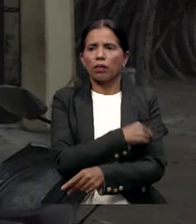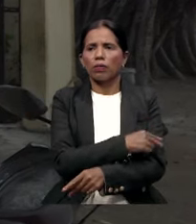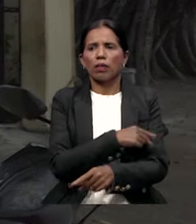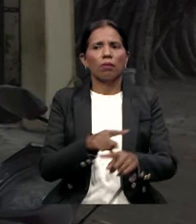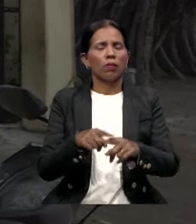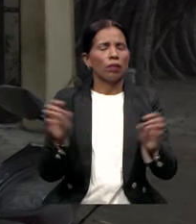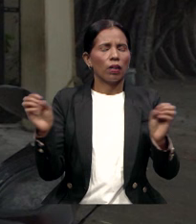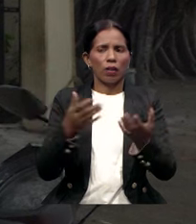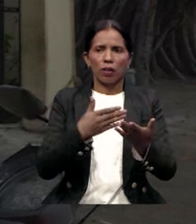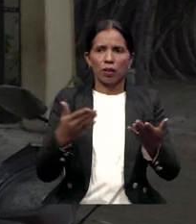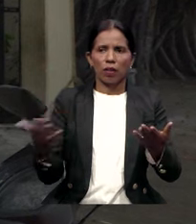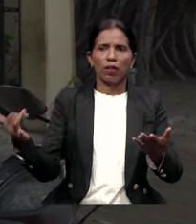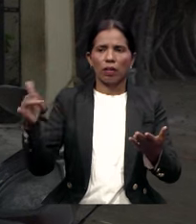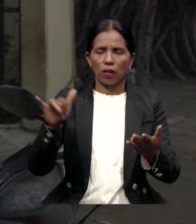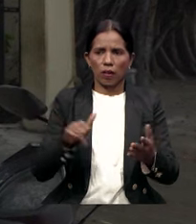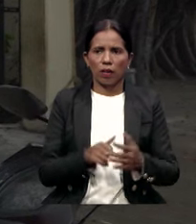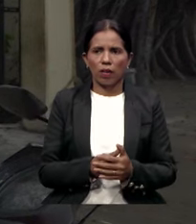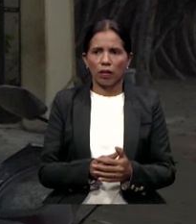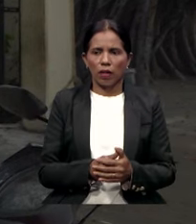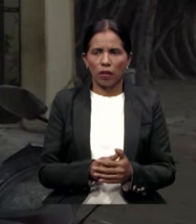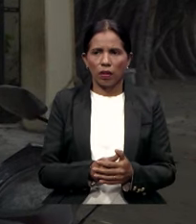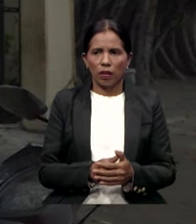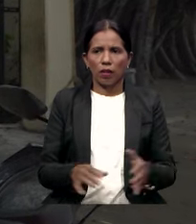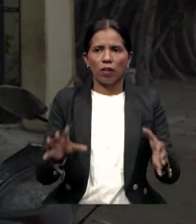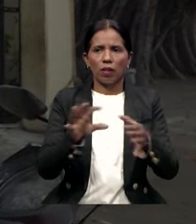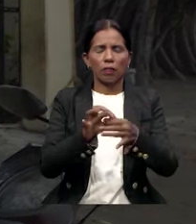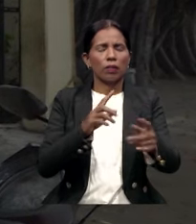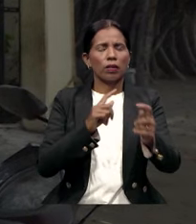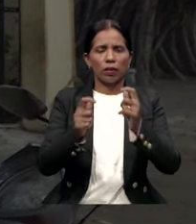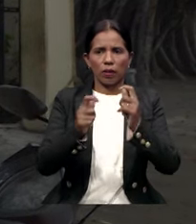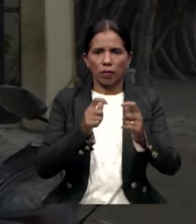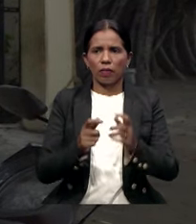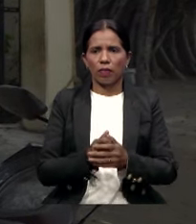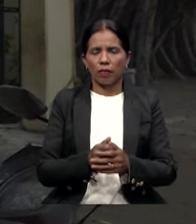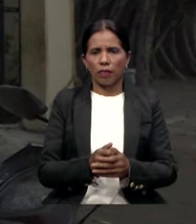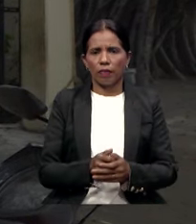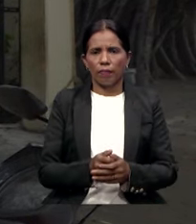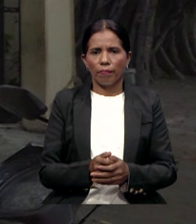iha equipamentus ane sang equipamentus ne makan sang liliu itu liga bae transporte tamba nara rumah